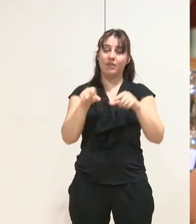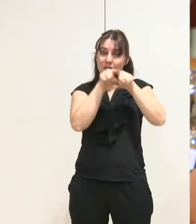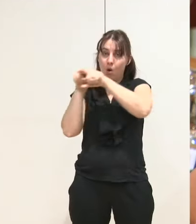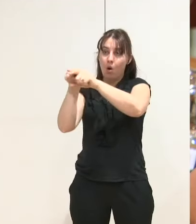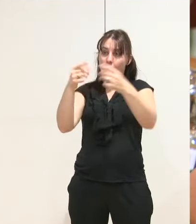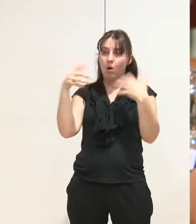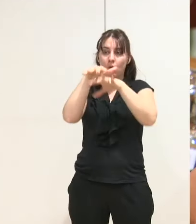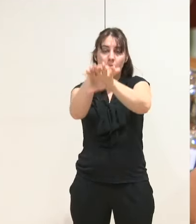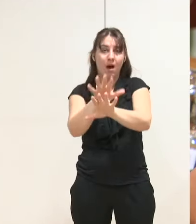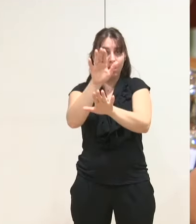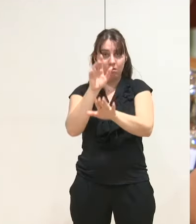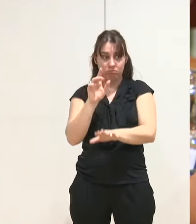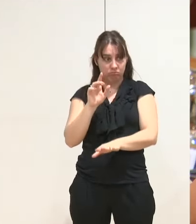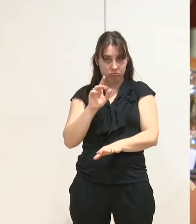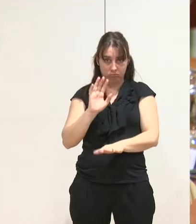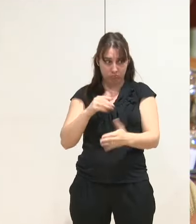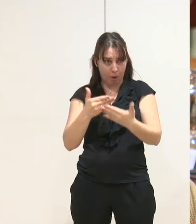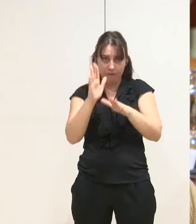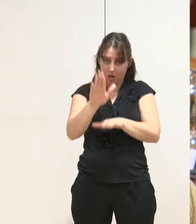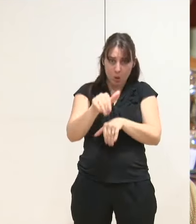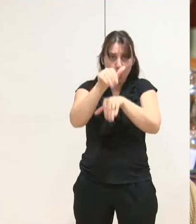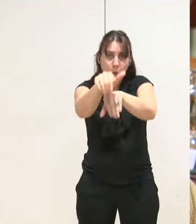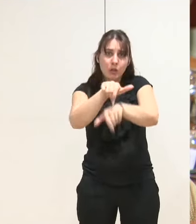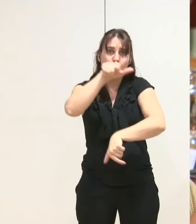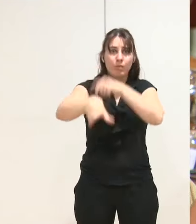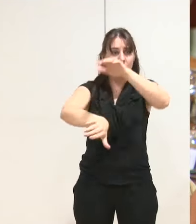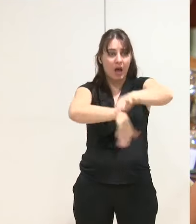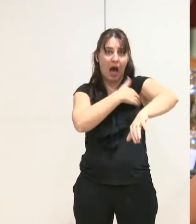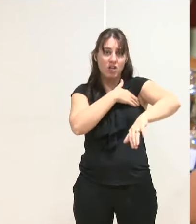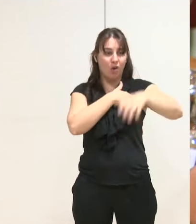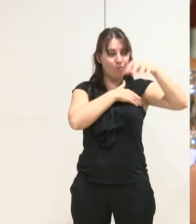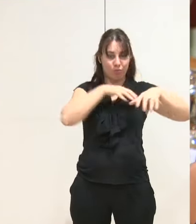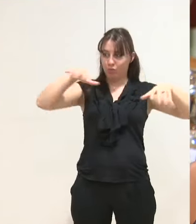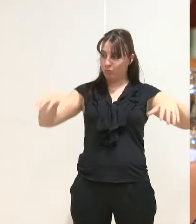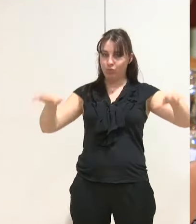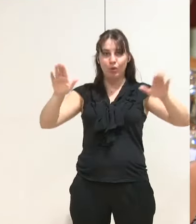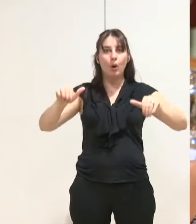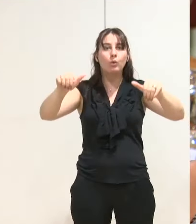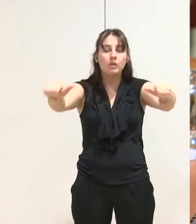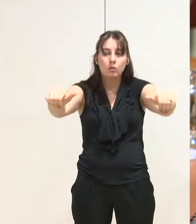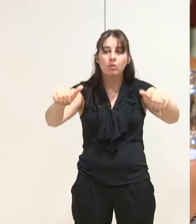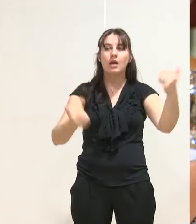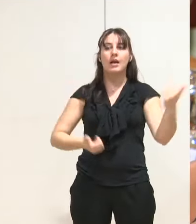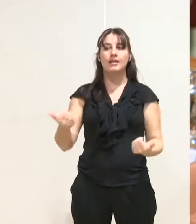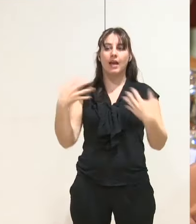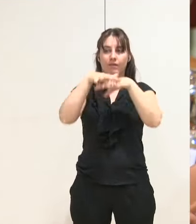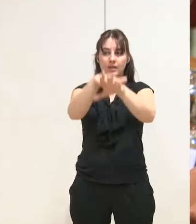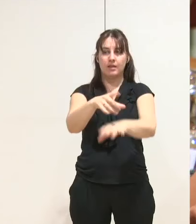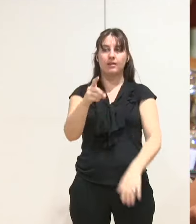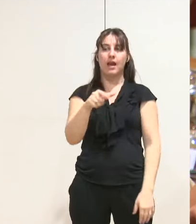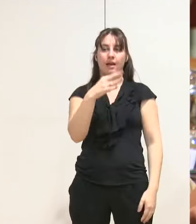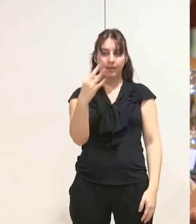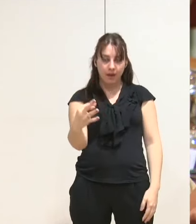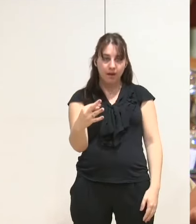leur attachement fonctionnel des agents auprès des deux collectivités à savoir que le Service Commun dat de l'action